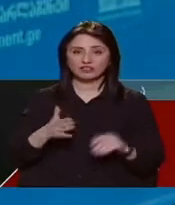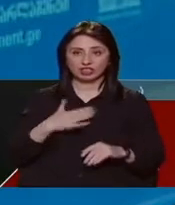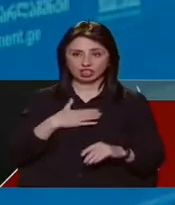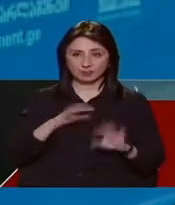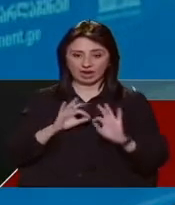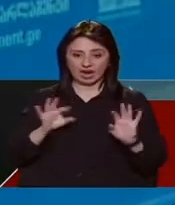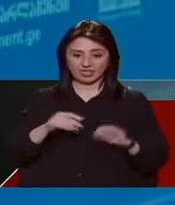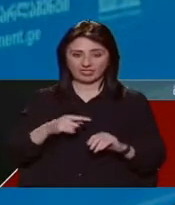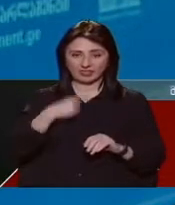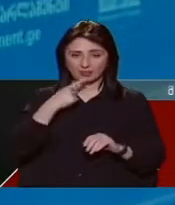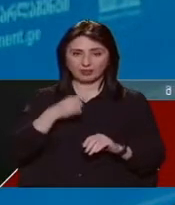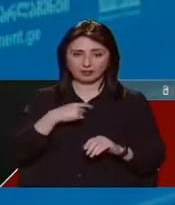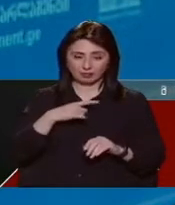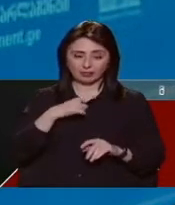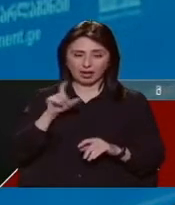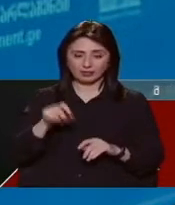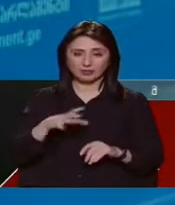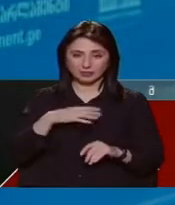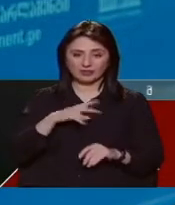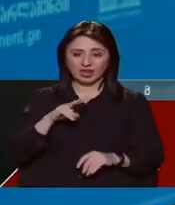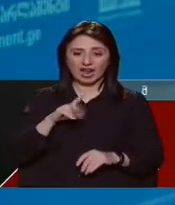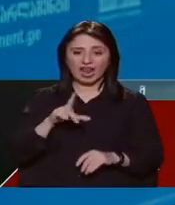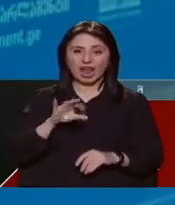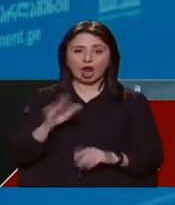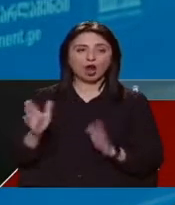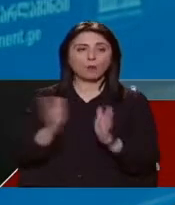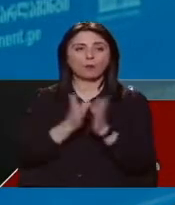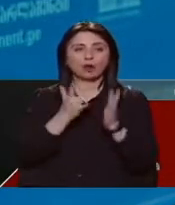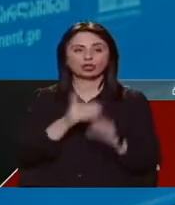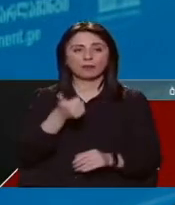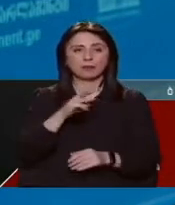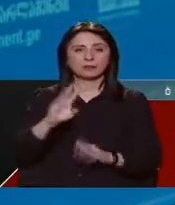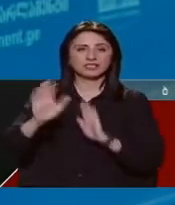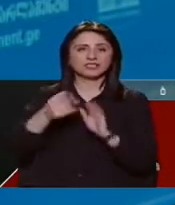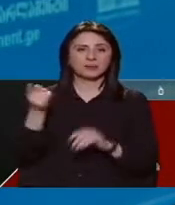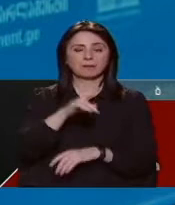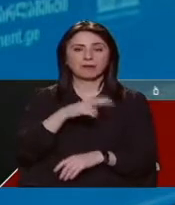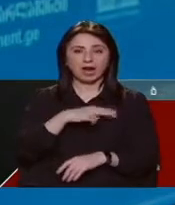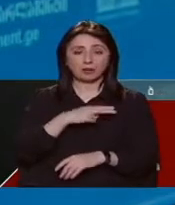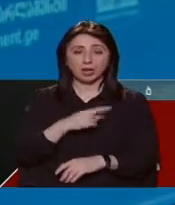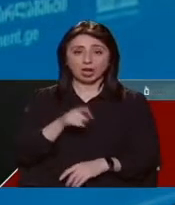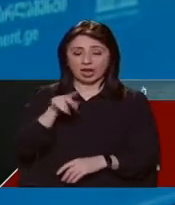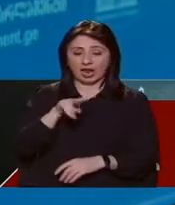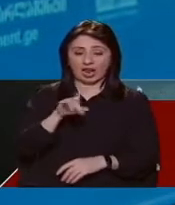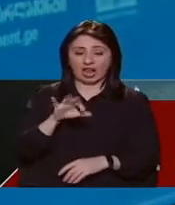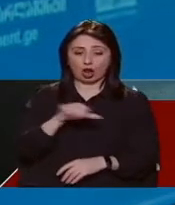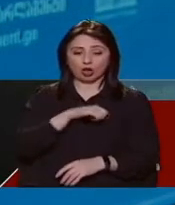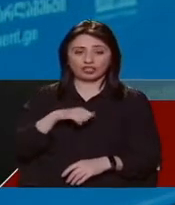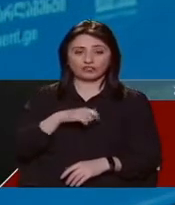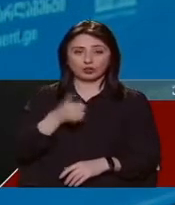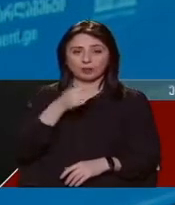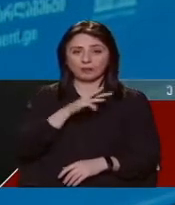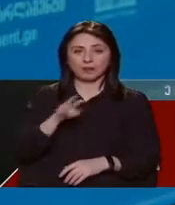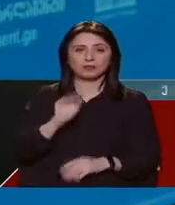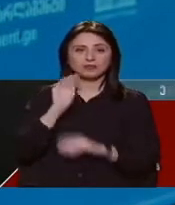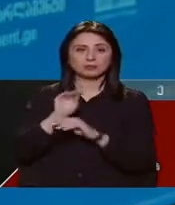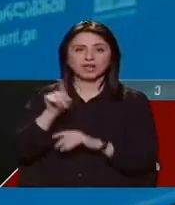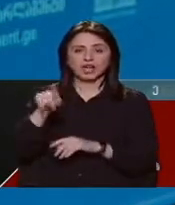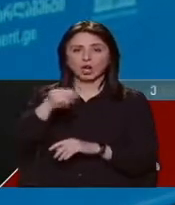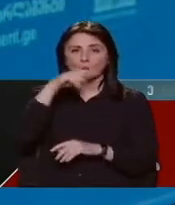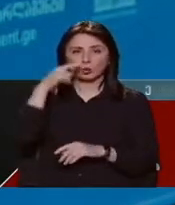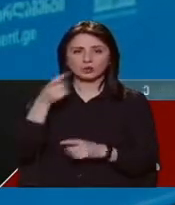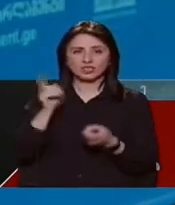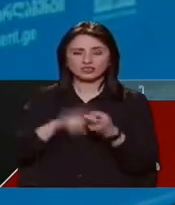ის განცხადება, რომელსაც თქვენ ციტირებდით, იყო ლელოს იმ მოთხოვნასთან, რომ პრემიერი დაიბარონ მთავრობ პარლამენტში და რაღაც კითხვები